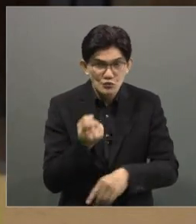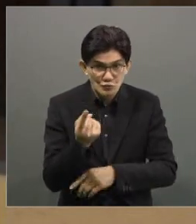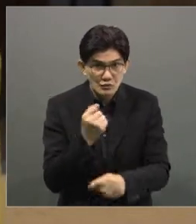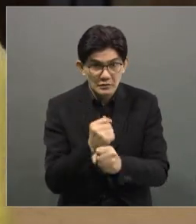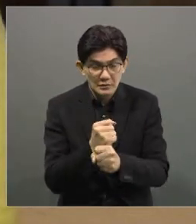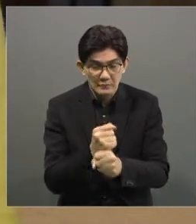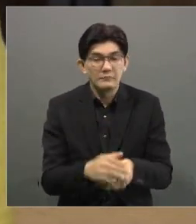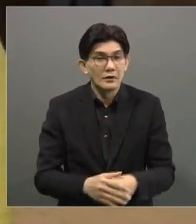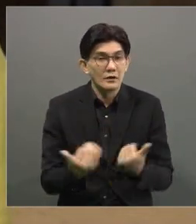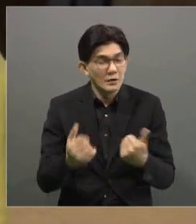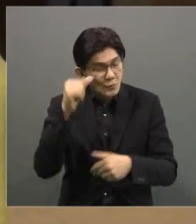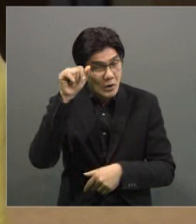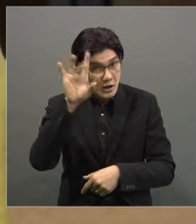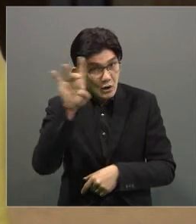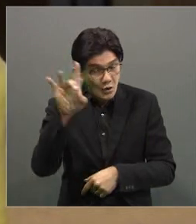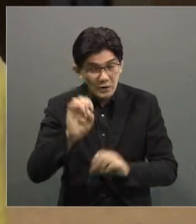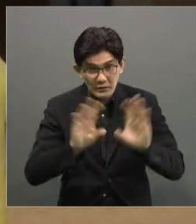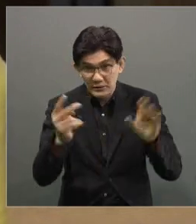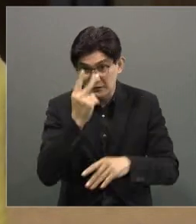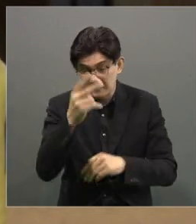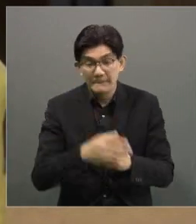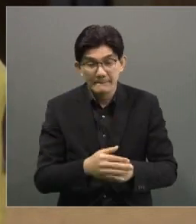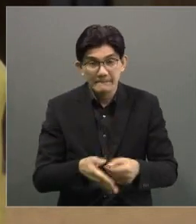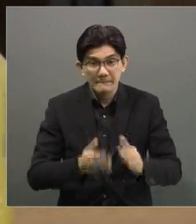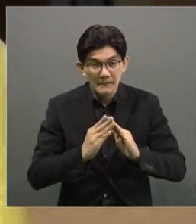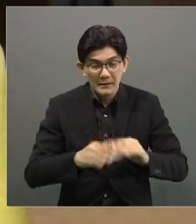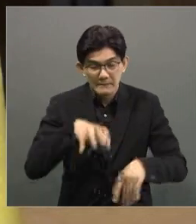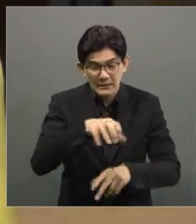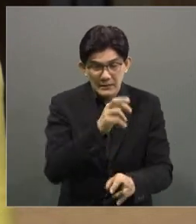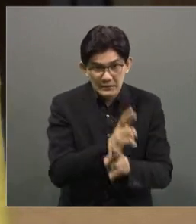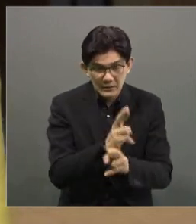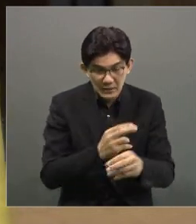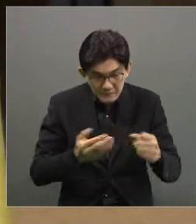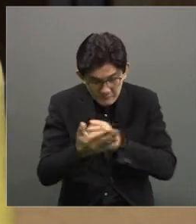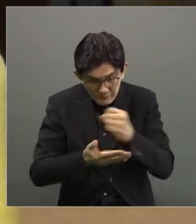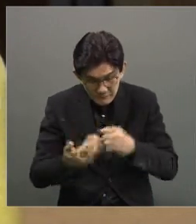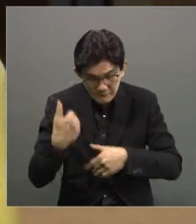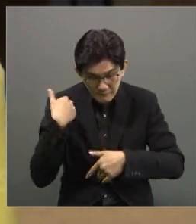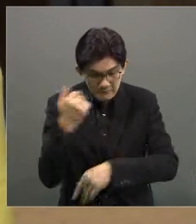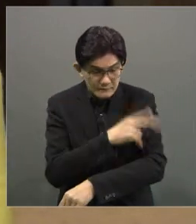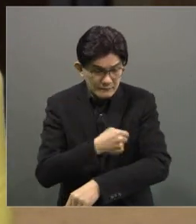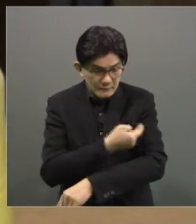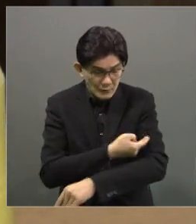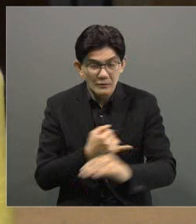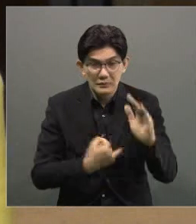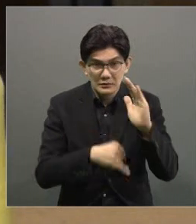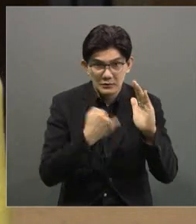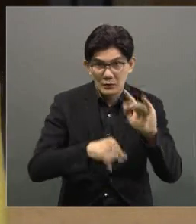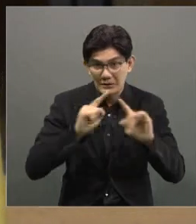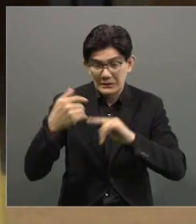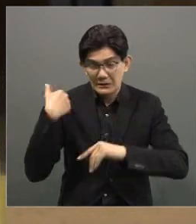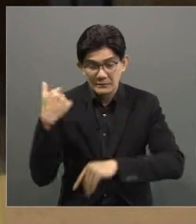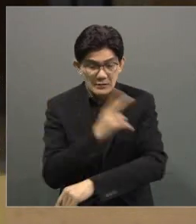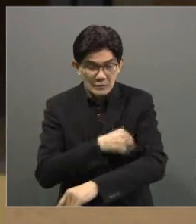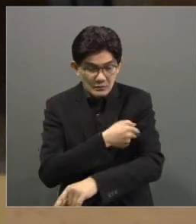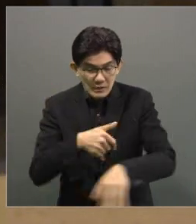นที่ต้องทำให้เห็นผลในร้อยวันนะคะโดยมีการตั้งสถานบำบัดรักษายาเสพติดทางการแพทย์ในทุกจังหวัดรวมถึงโรงพย